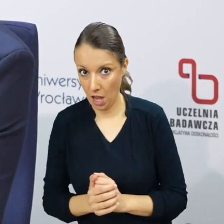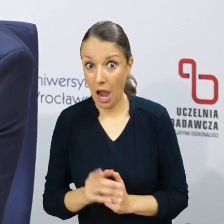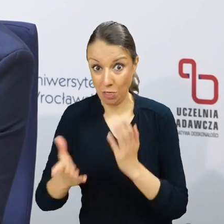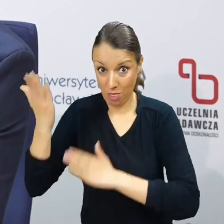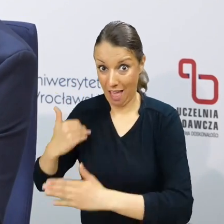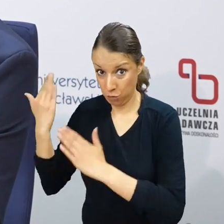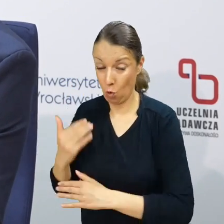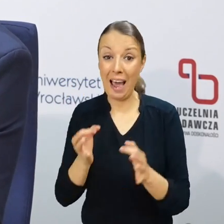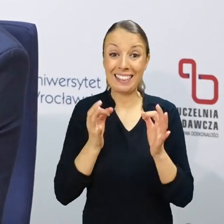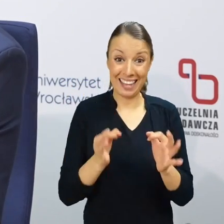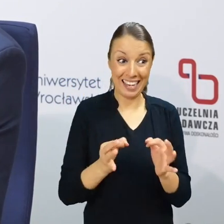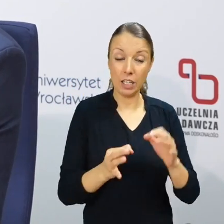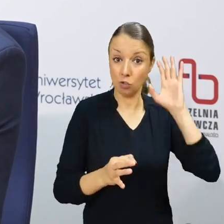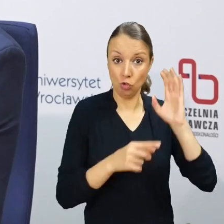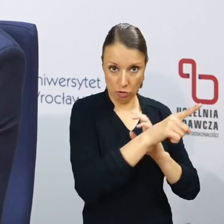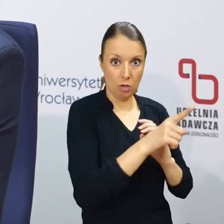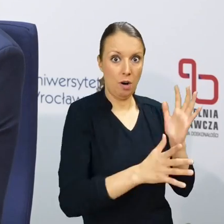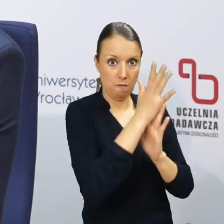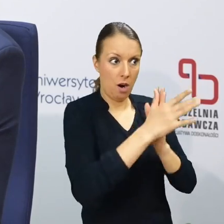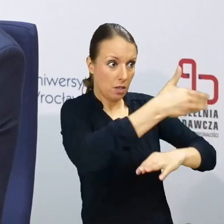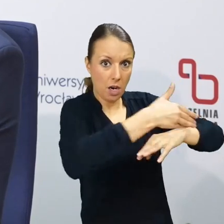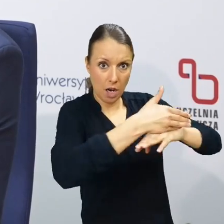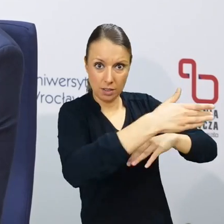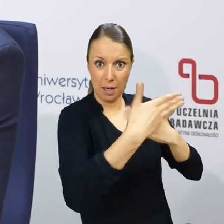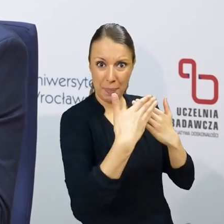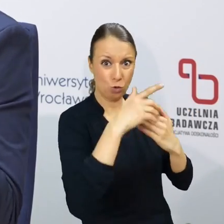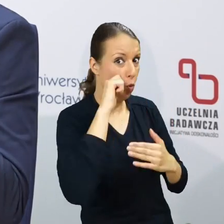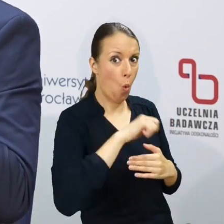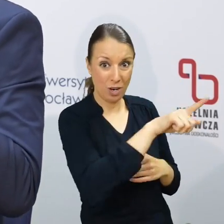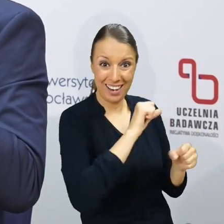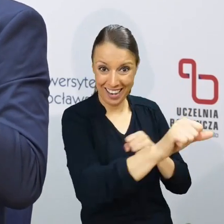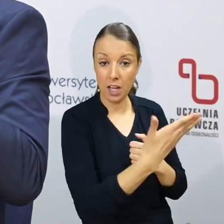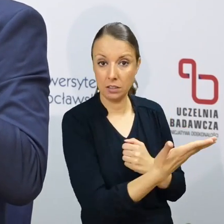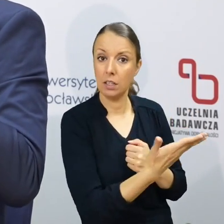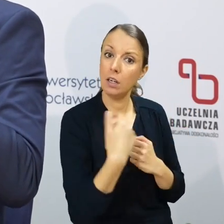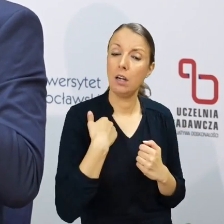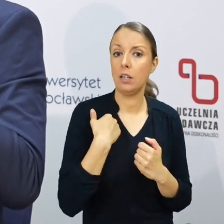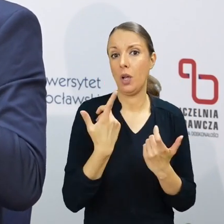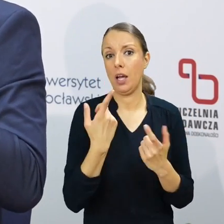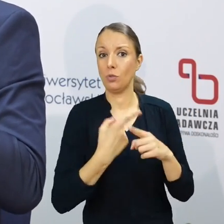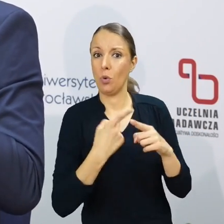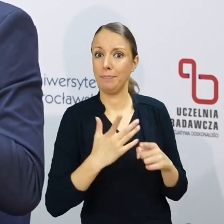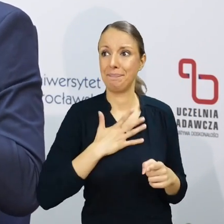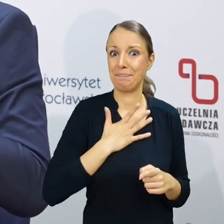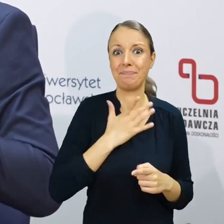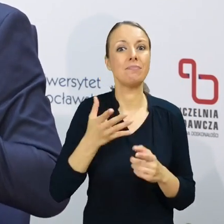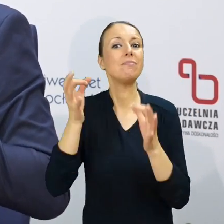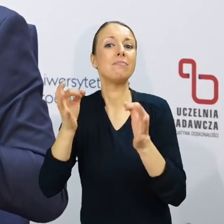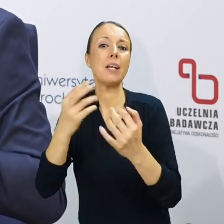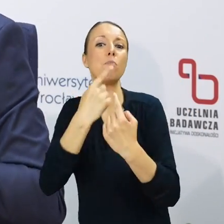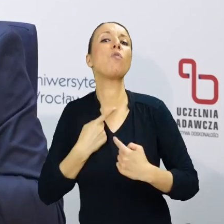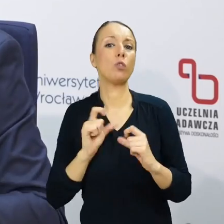jest za granicą bliską w Ukrainie. I ostatni punkt jeszcze, jeśli mogę, to to, jakie my